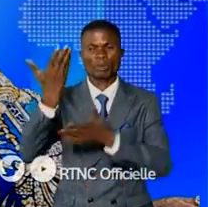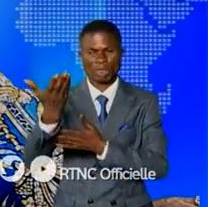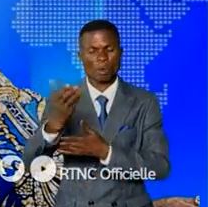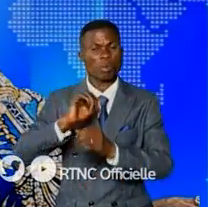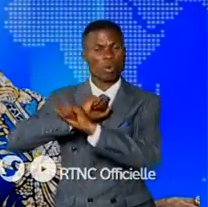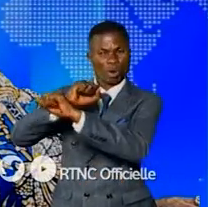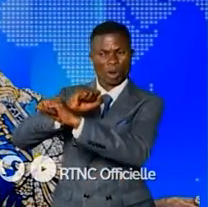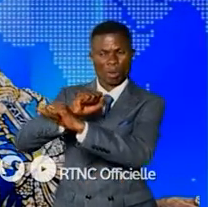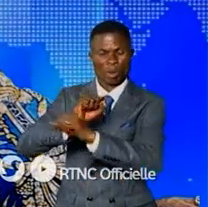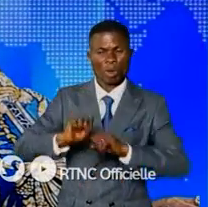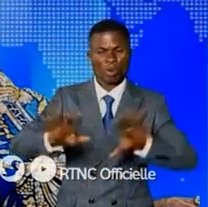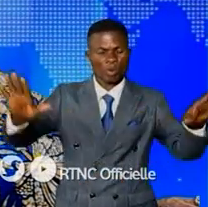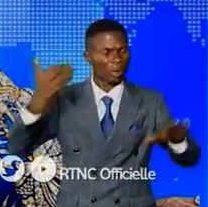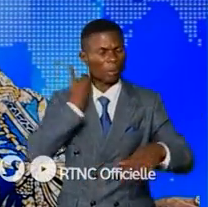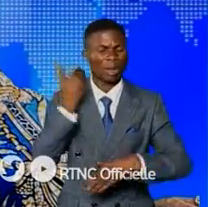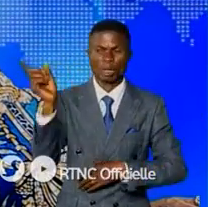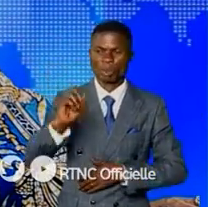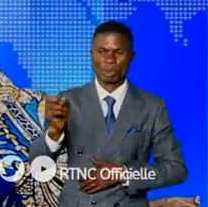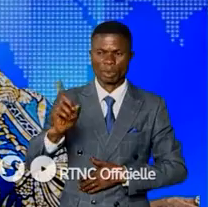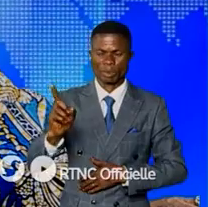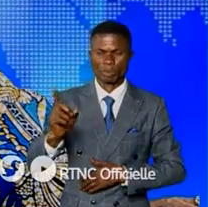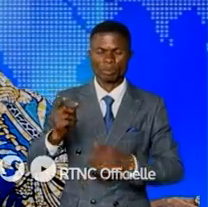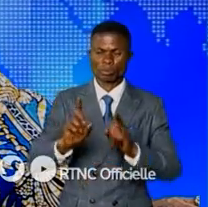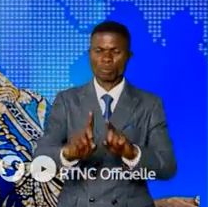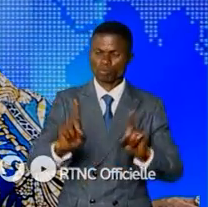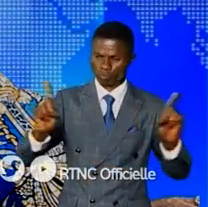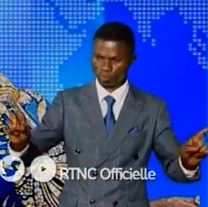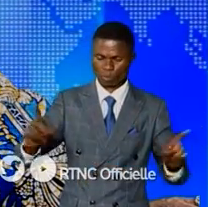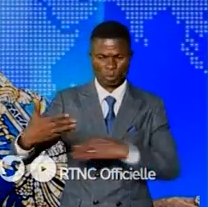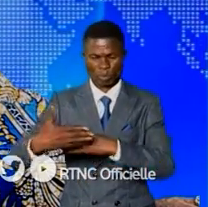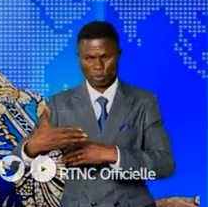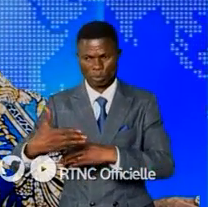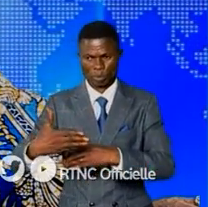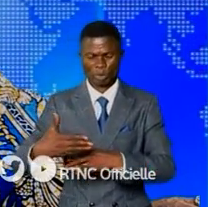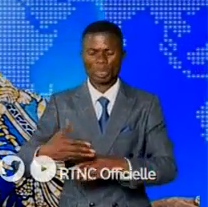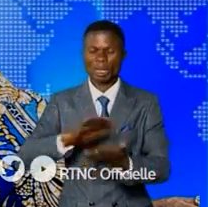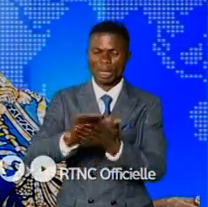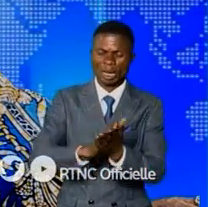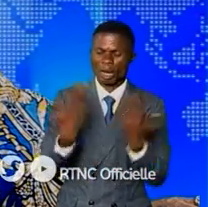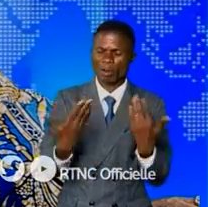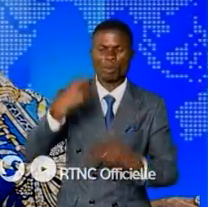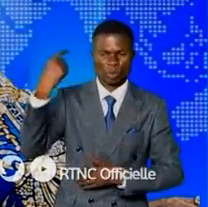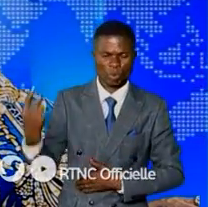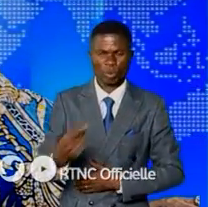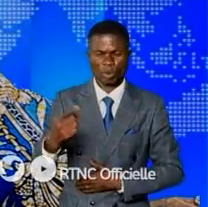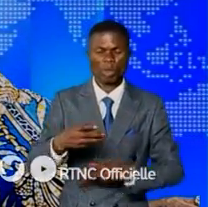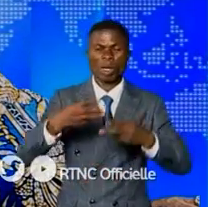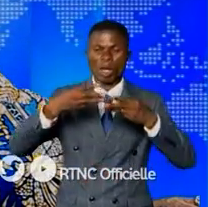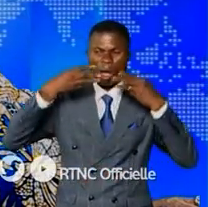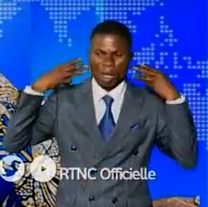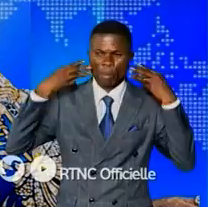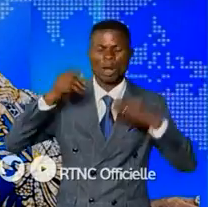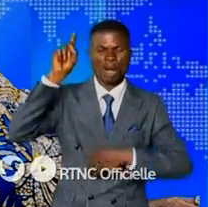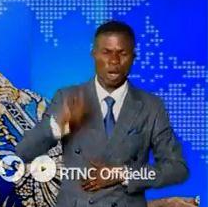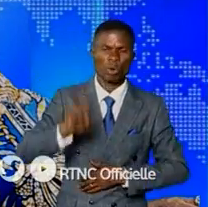éventuelle progression de la maladie, à savoir la distanciation physique, le lavement régulier de mains, le port